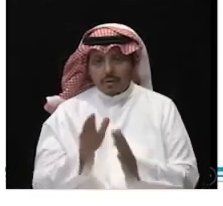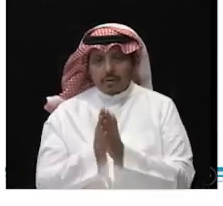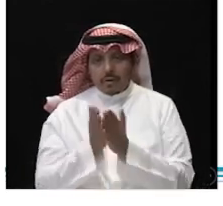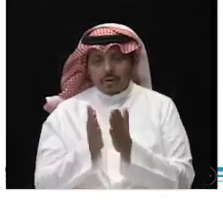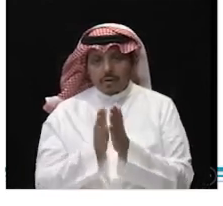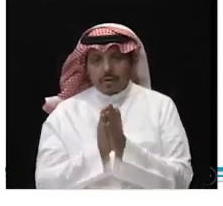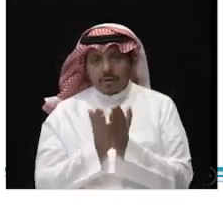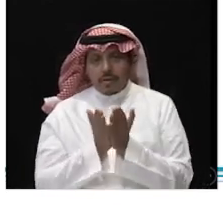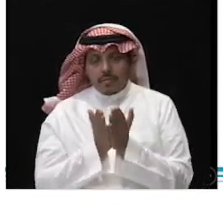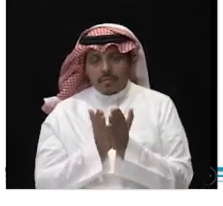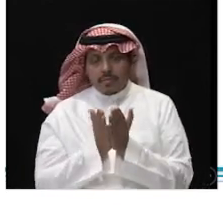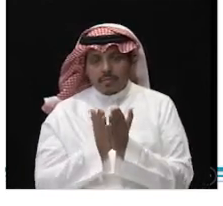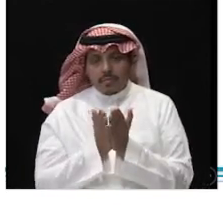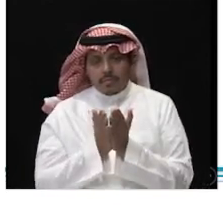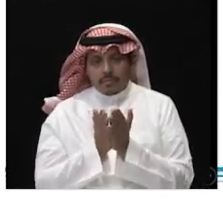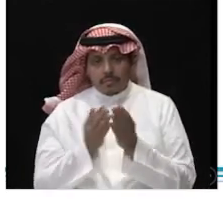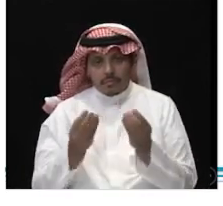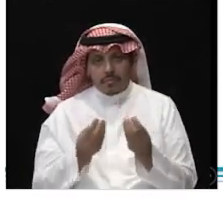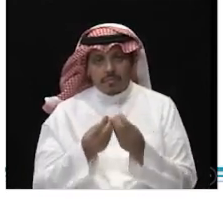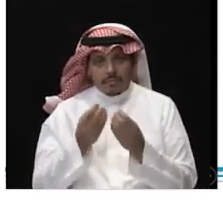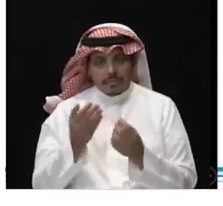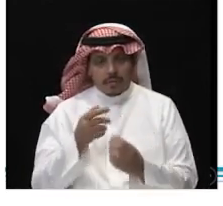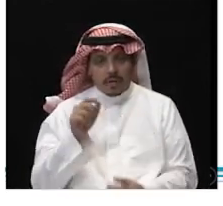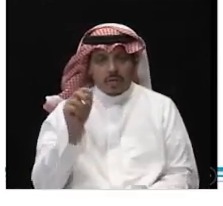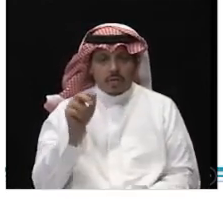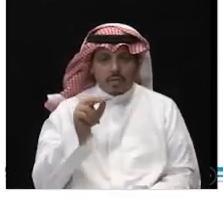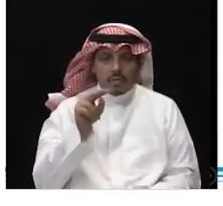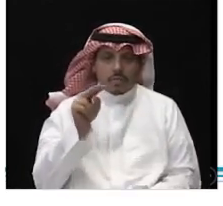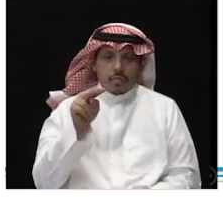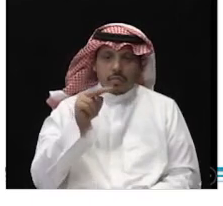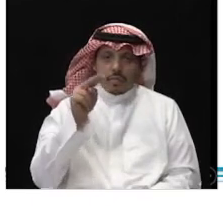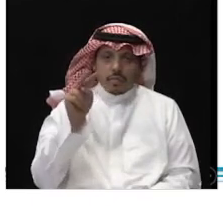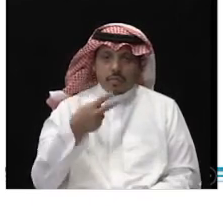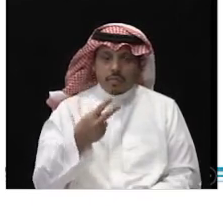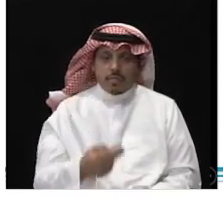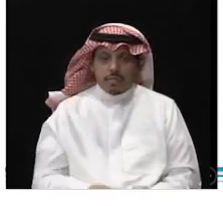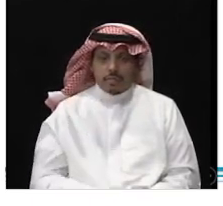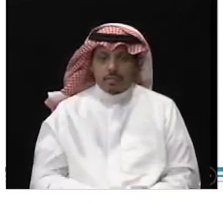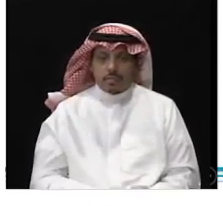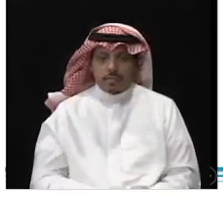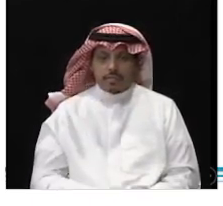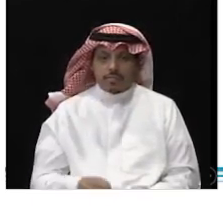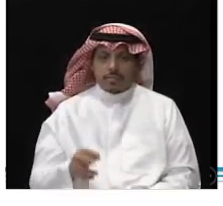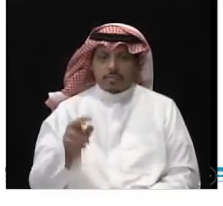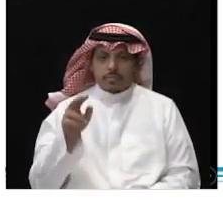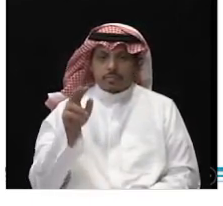كتاب، هيا نقرأها الآن مع الضم، كتاب، أحسنتم،